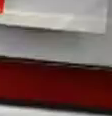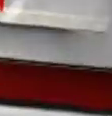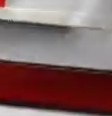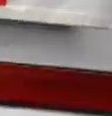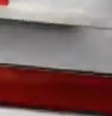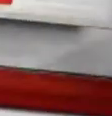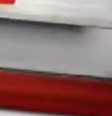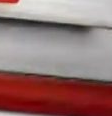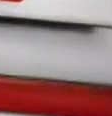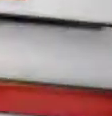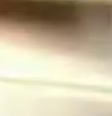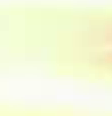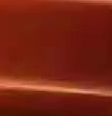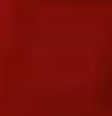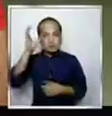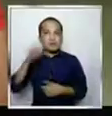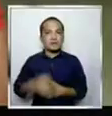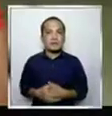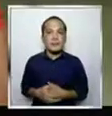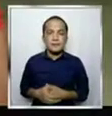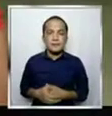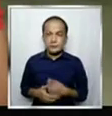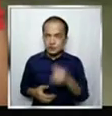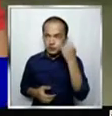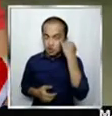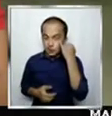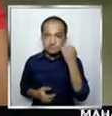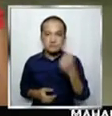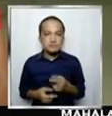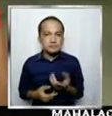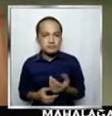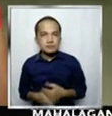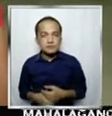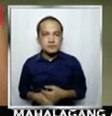John Consulta. John.